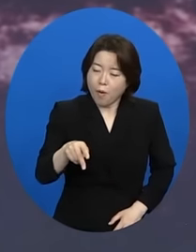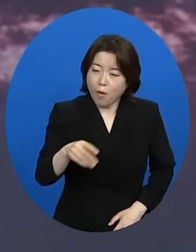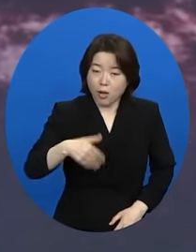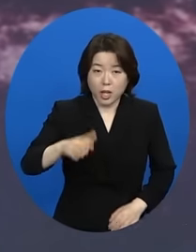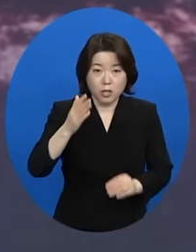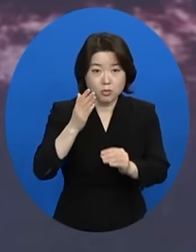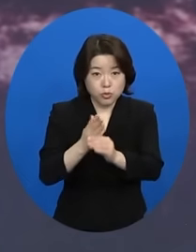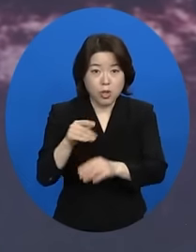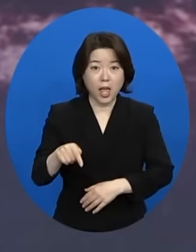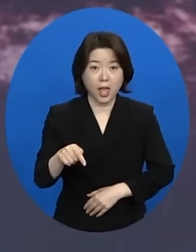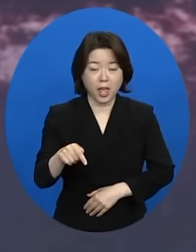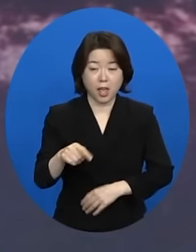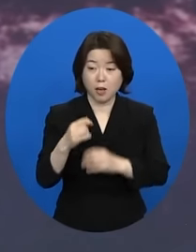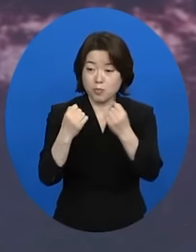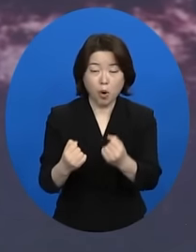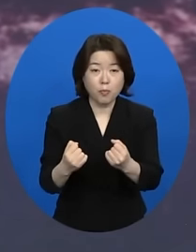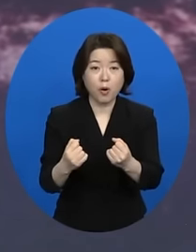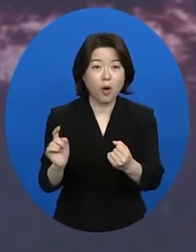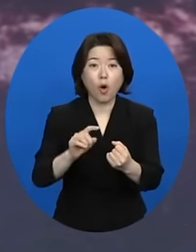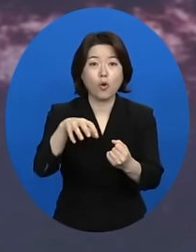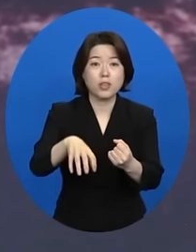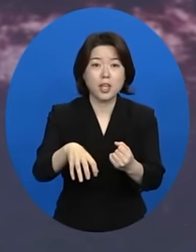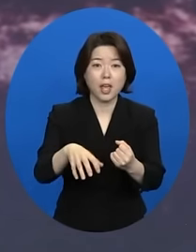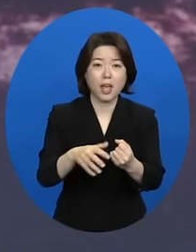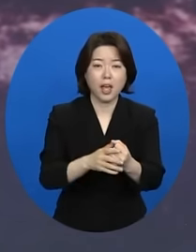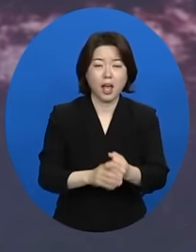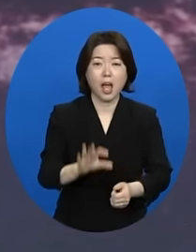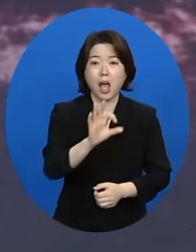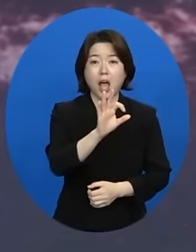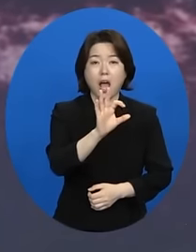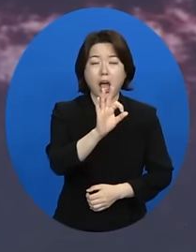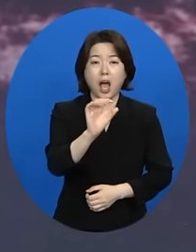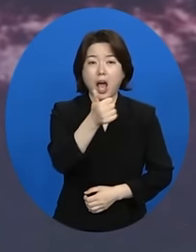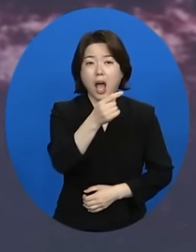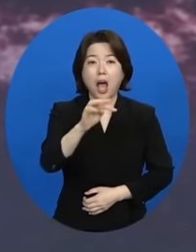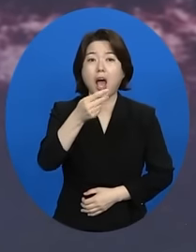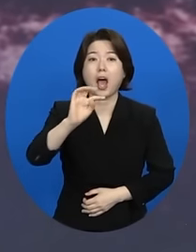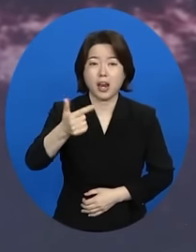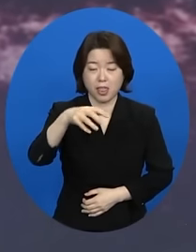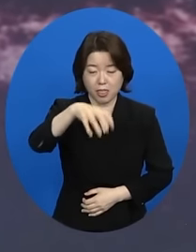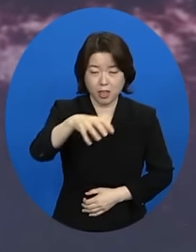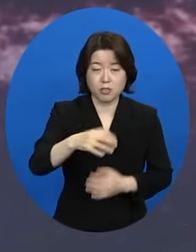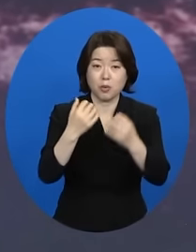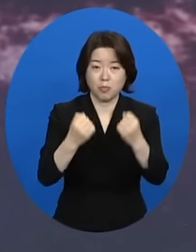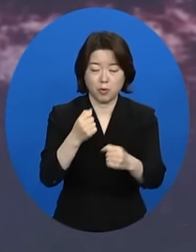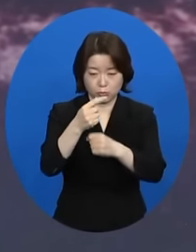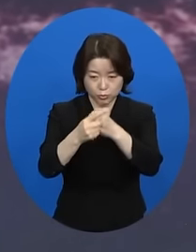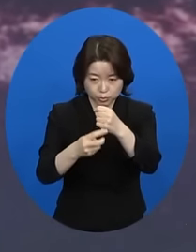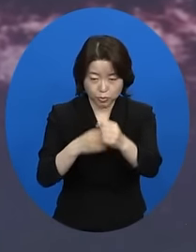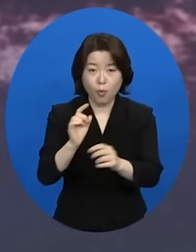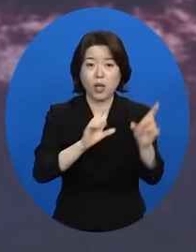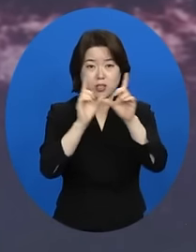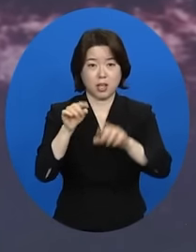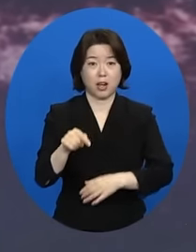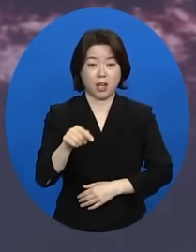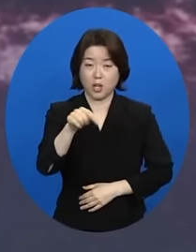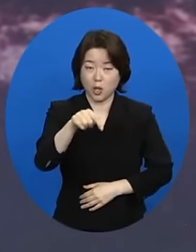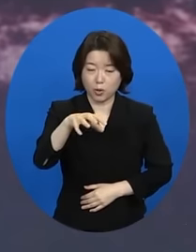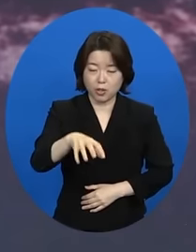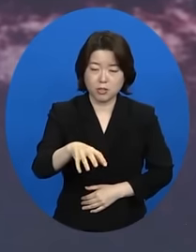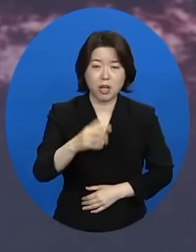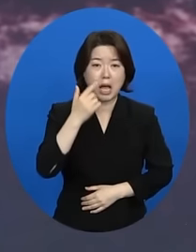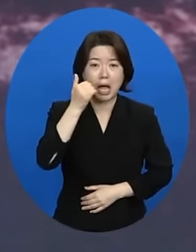중도에 머뭅니다. 어디 멈춥니까? 하란에 멈춰요. 거기서 몇 년을 보내요. 그리고 거기서